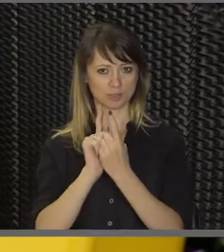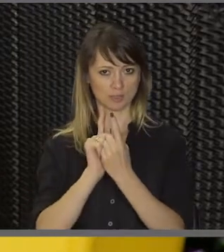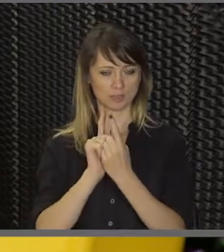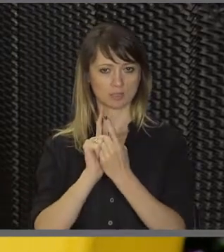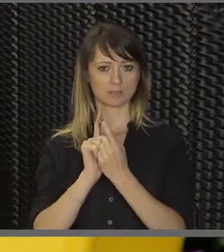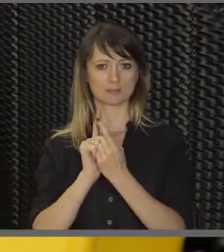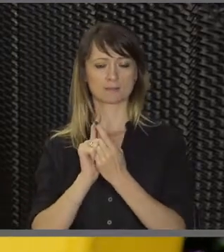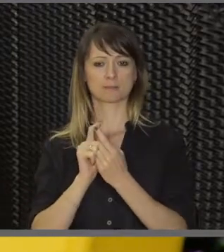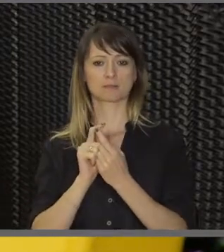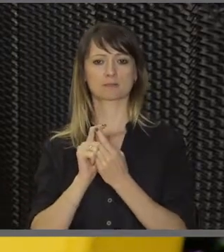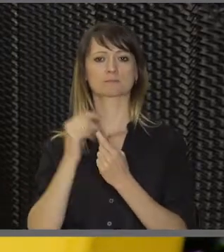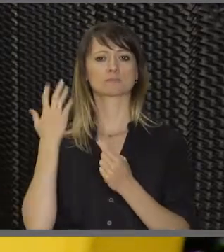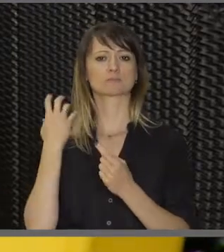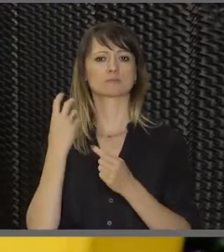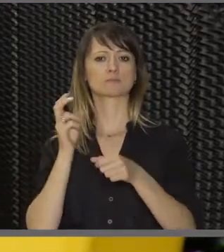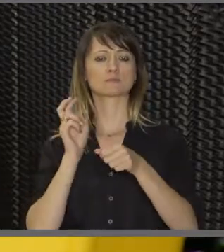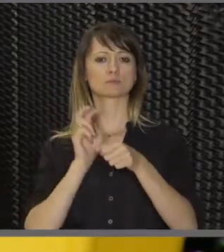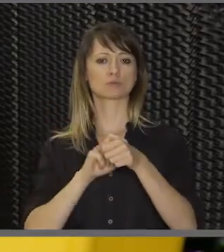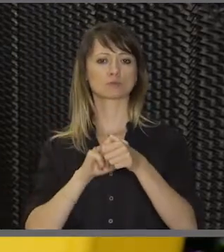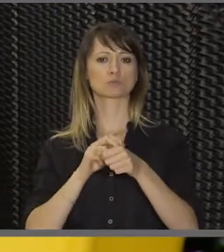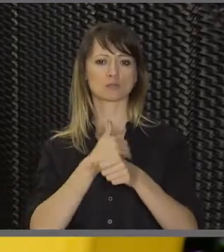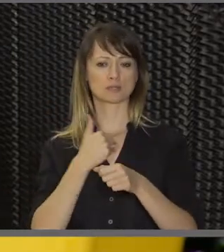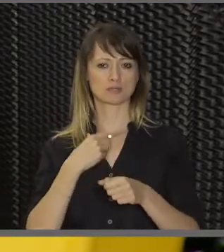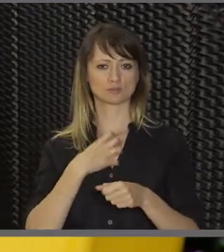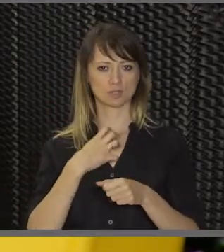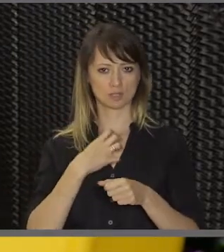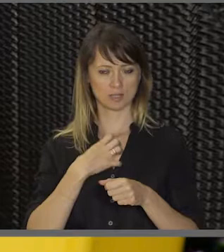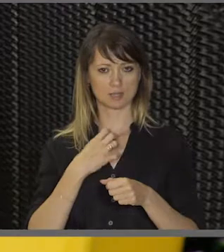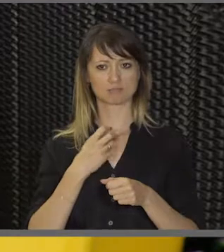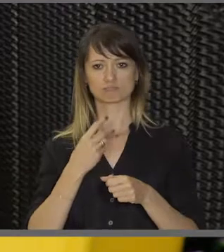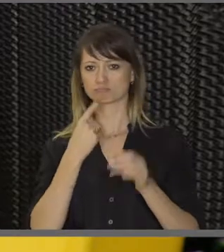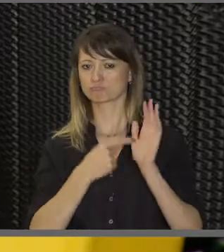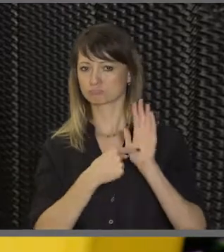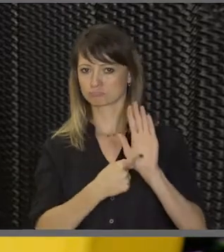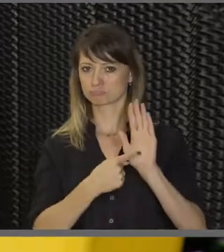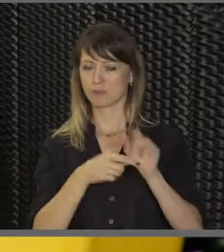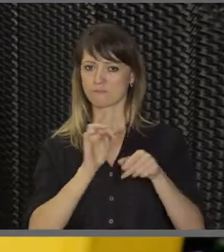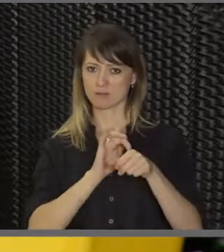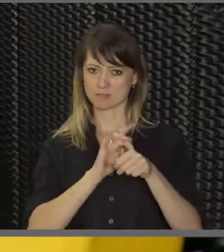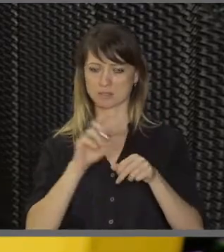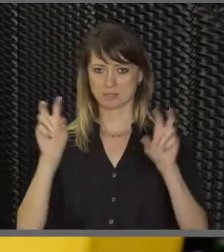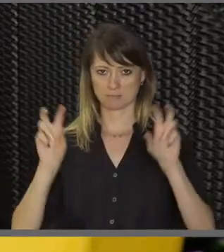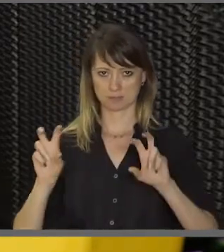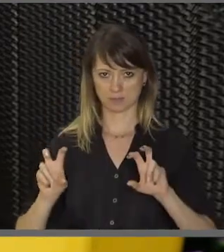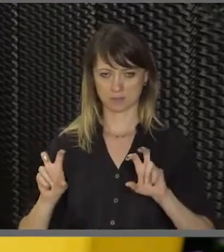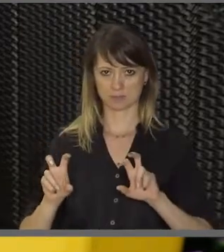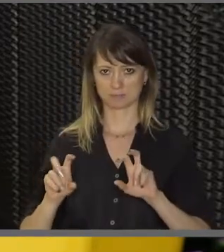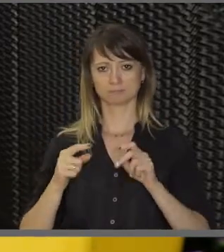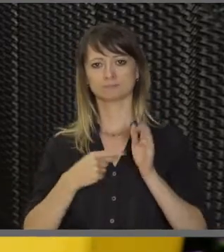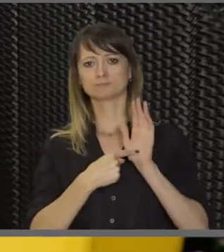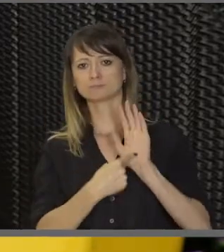nasz dyrektor Jan Bondaruk prezentował wyniki jakby badania, ale zaprezentował jakby część